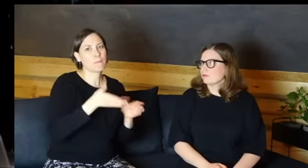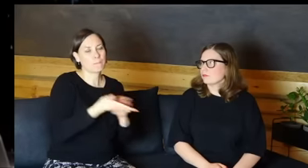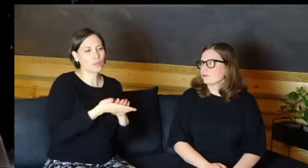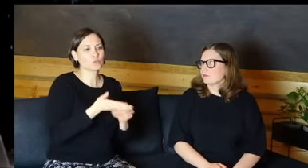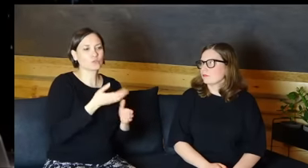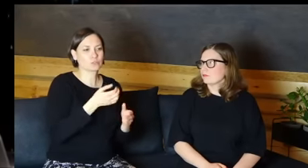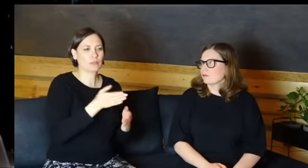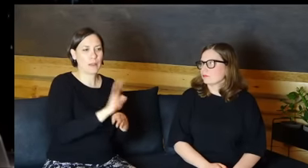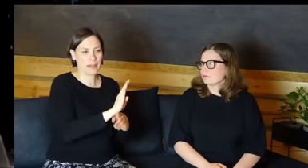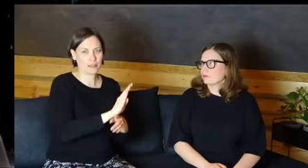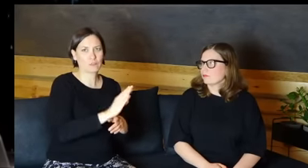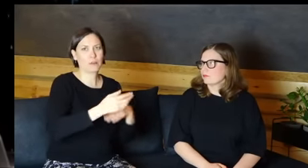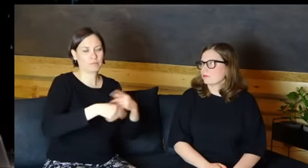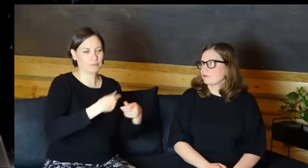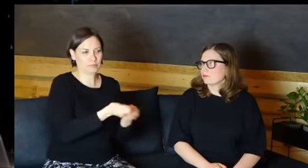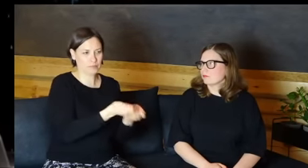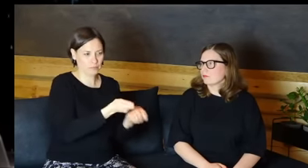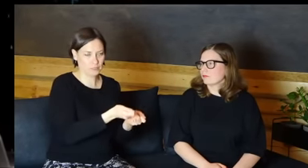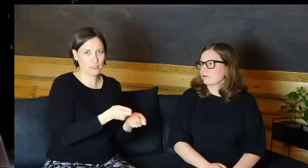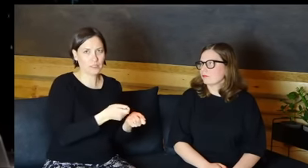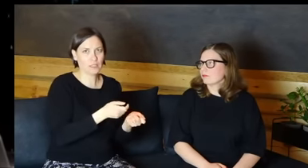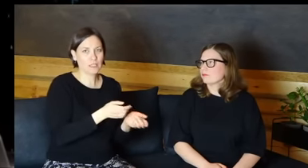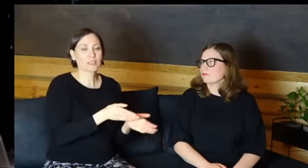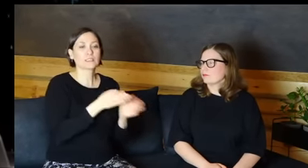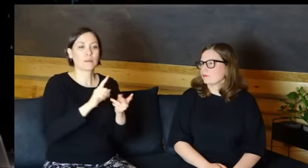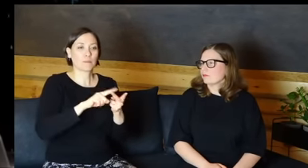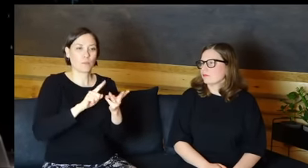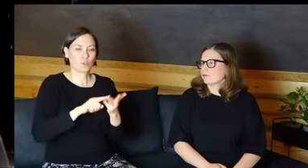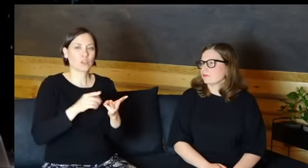sitten perustava Elementti Oy